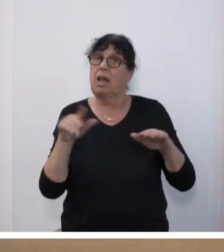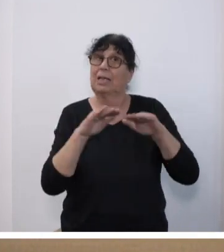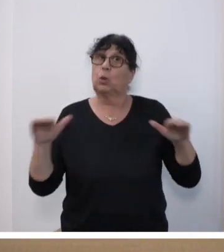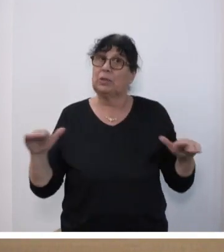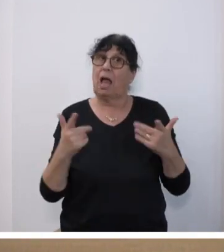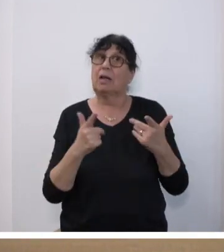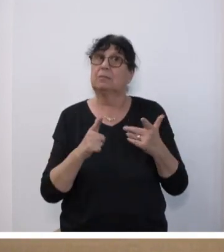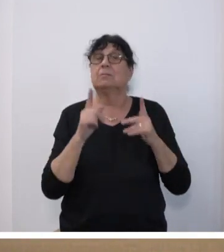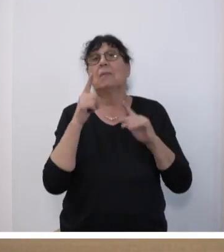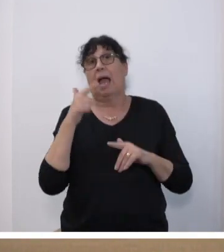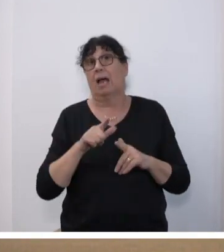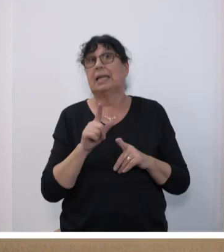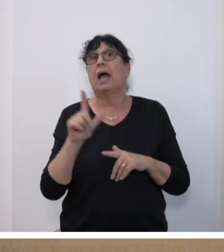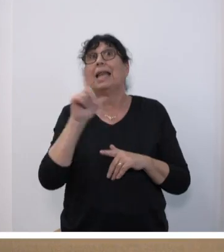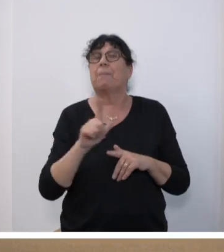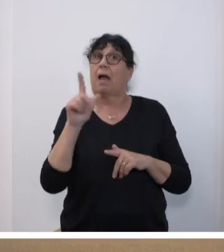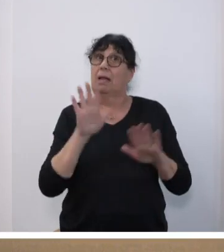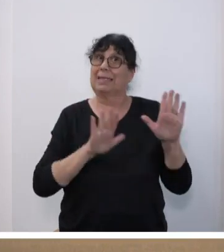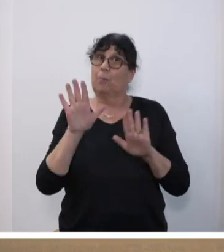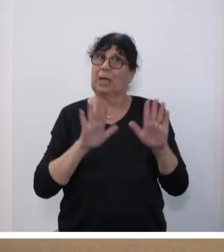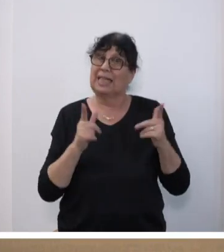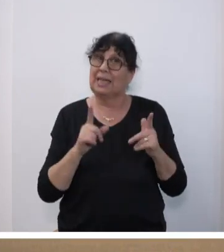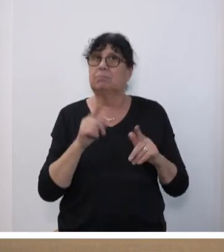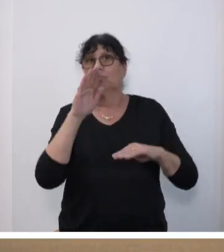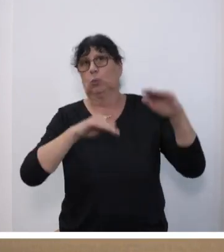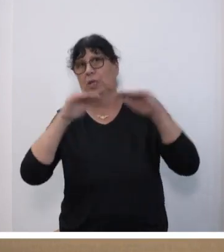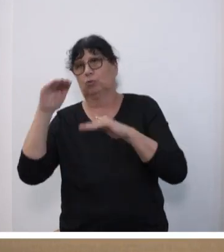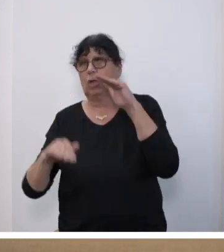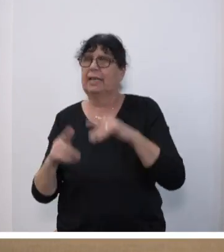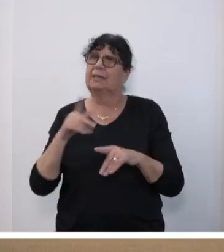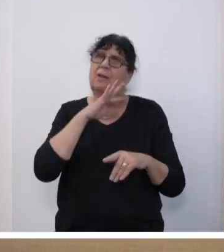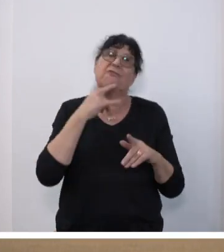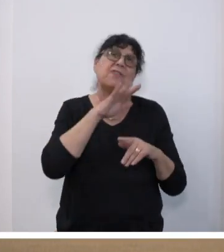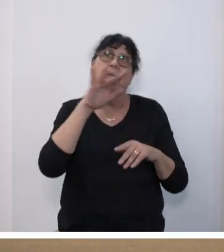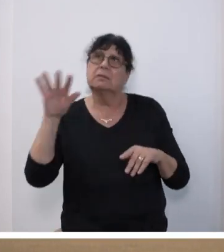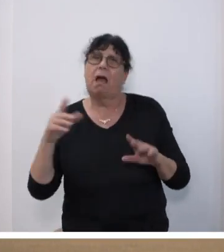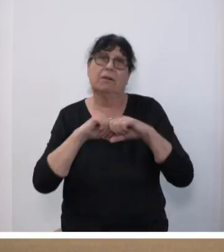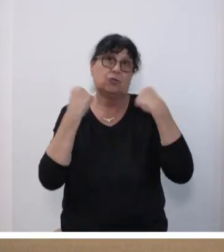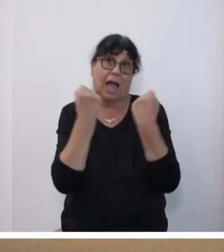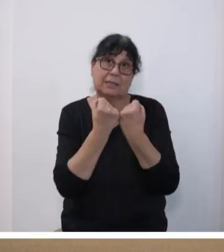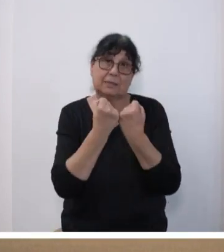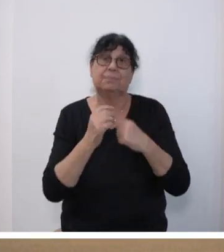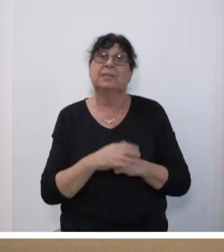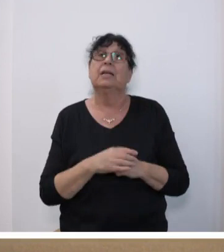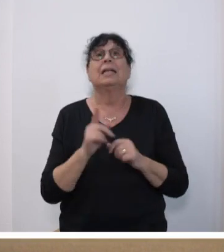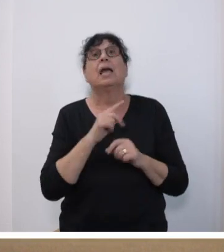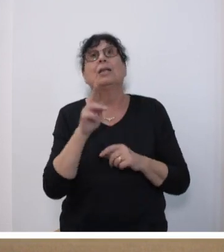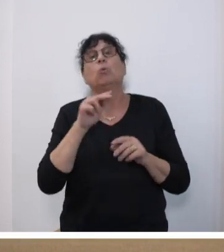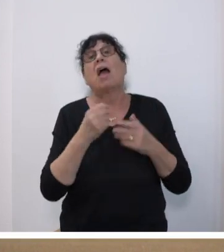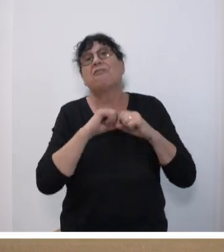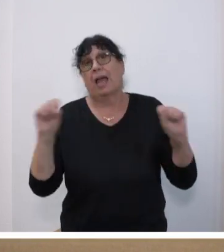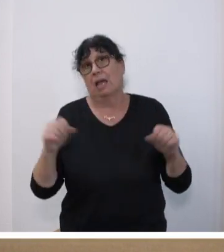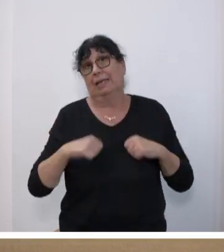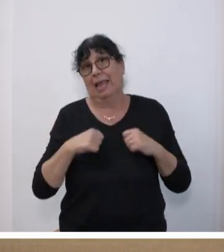liberalen Demokratie. Sie alle unterscheiden uns von der Vielzahl der Staaten, in denen die Menschen in Unfreiheit leben müssen.